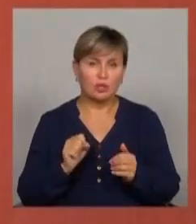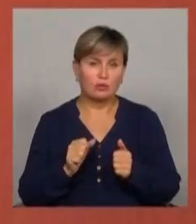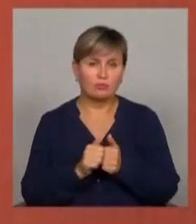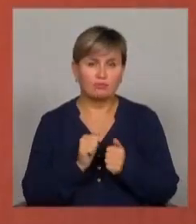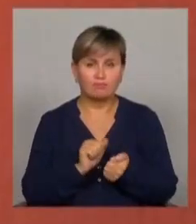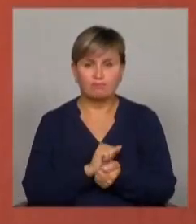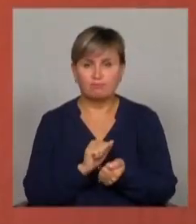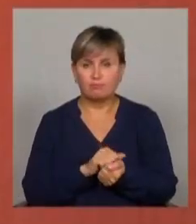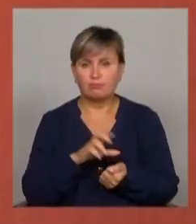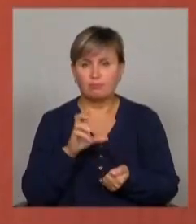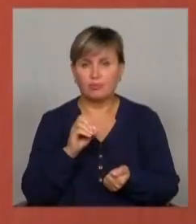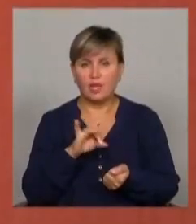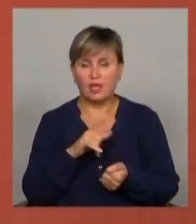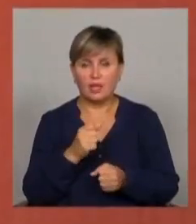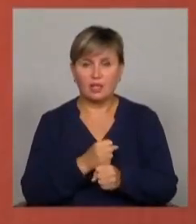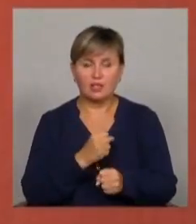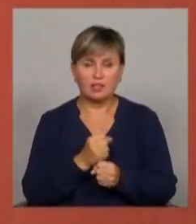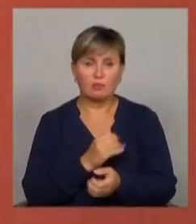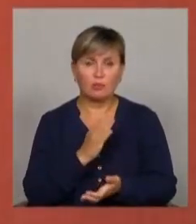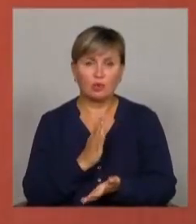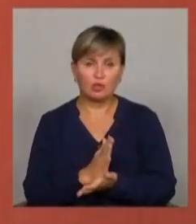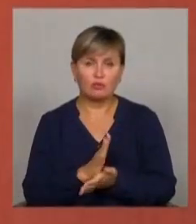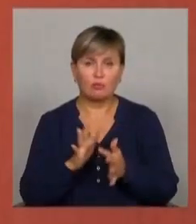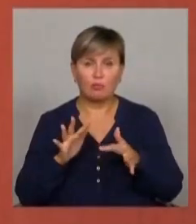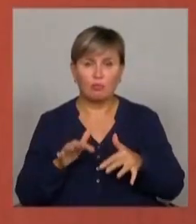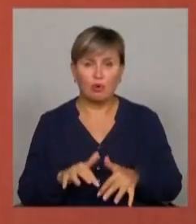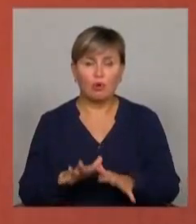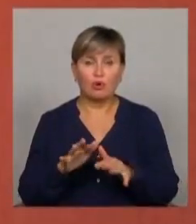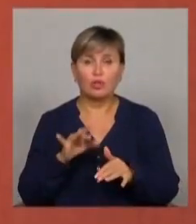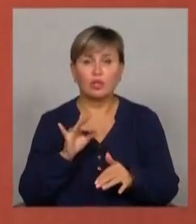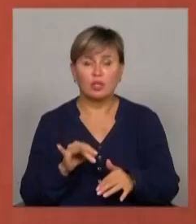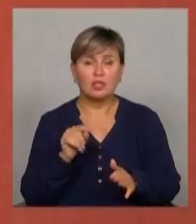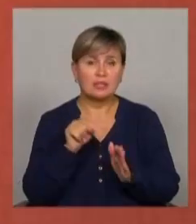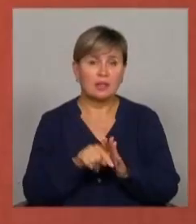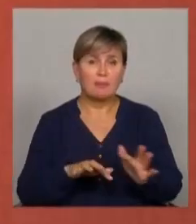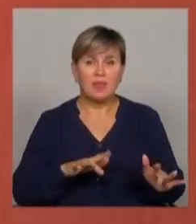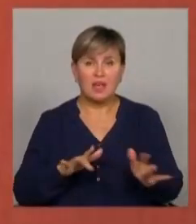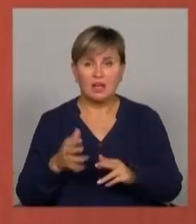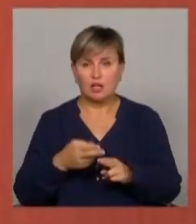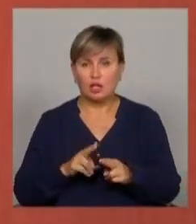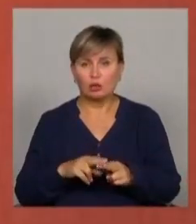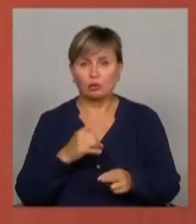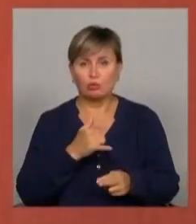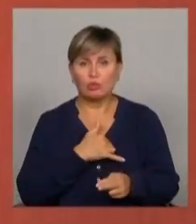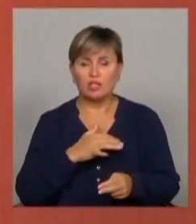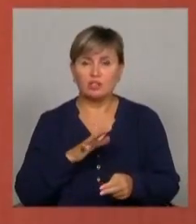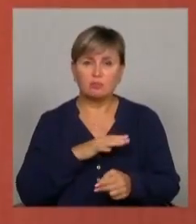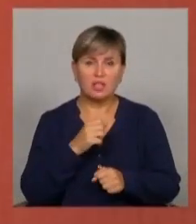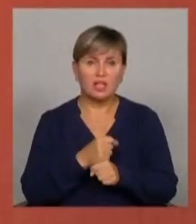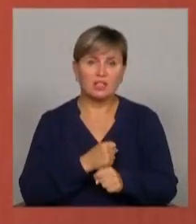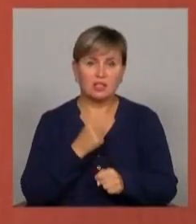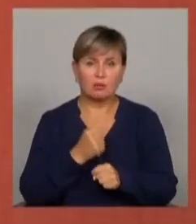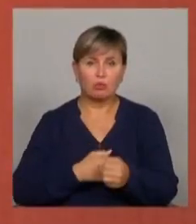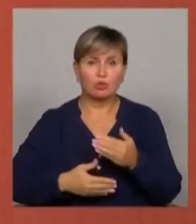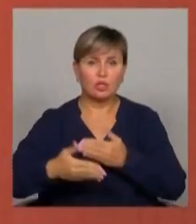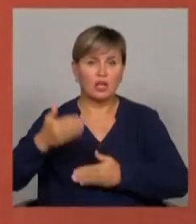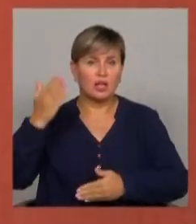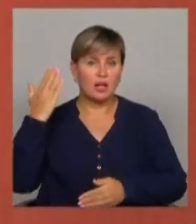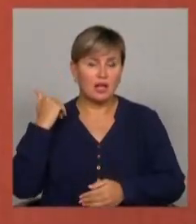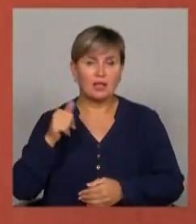знаем, разработка идет в море. И те меры, которые у нас были разработаны ранее, даже